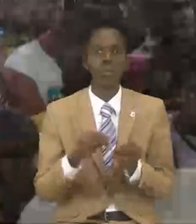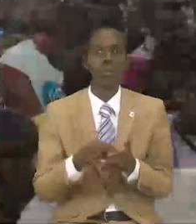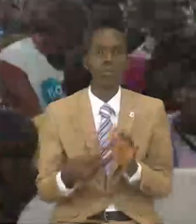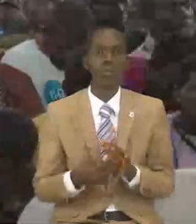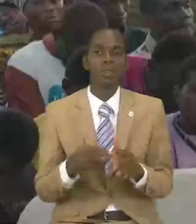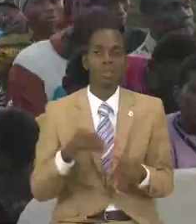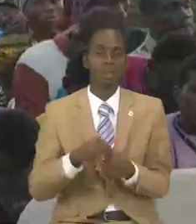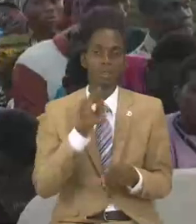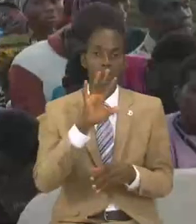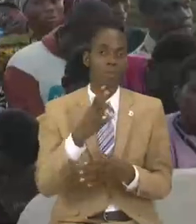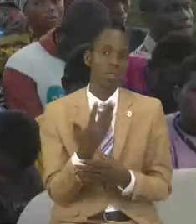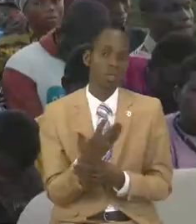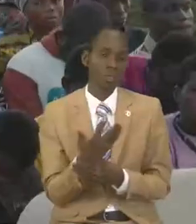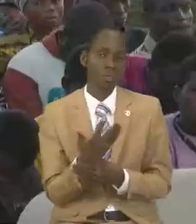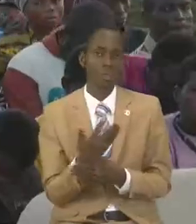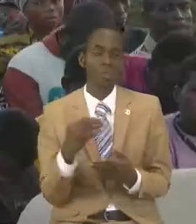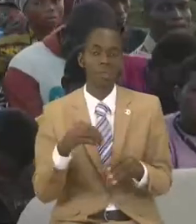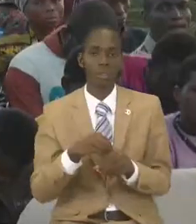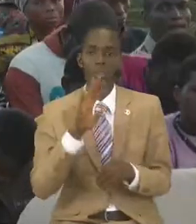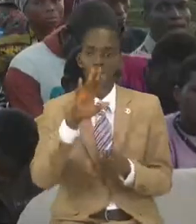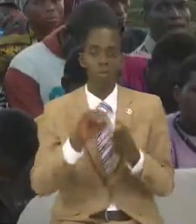Ça veut dire que cela te revient.